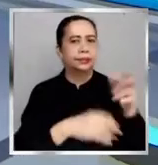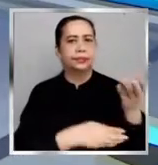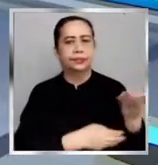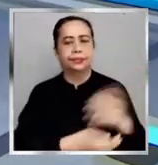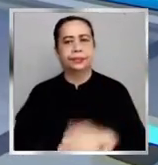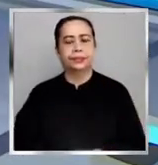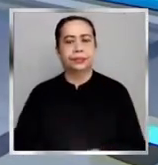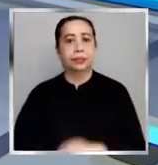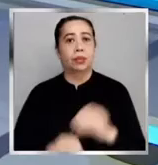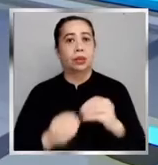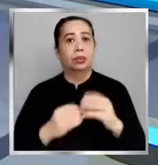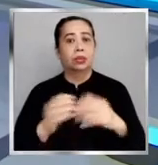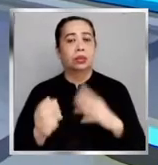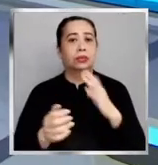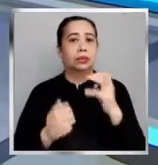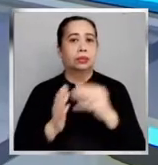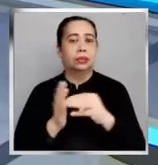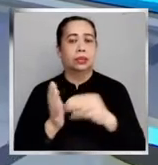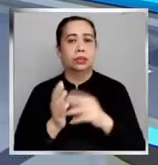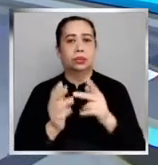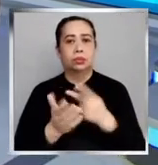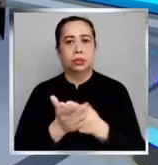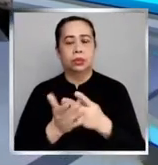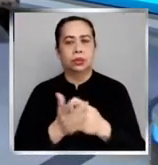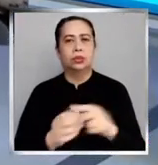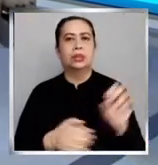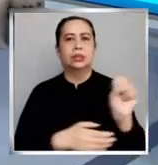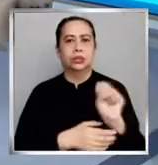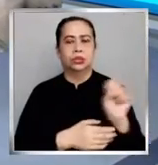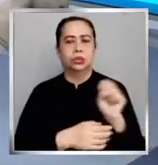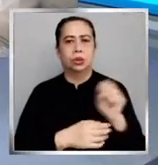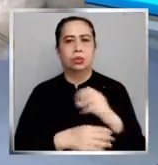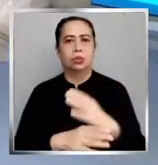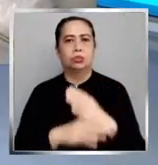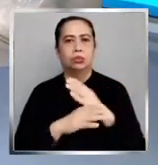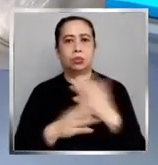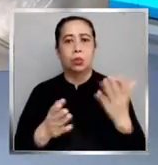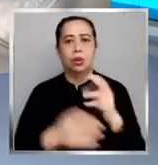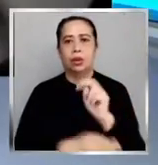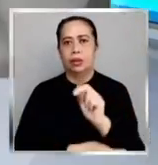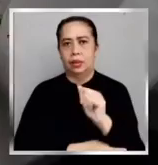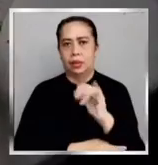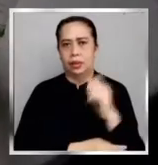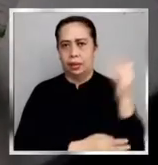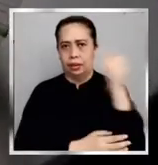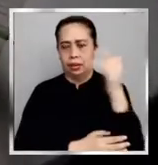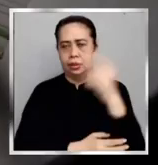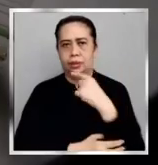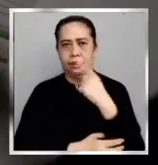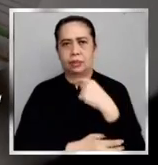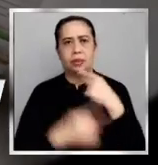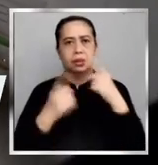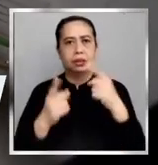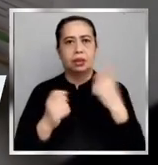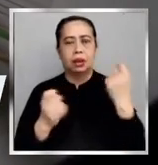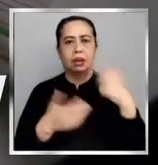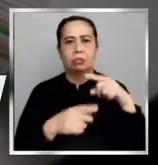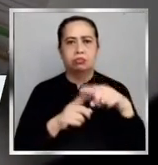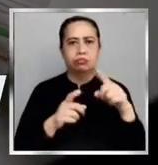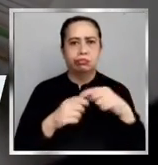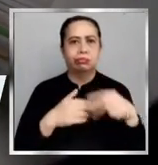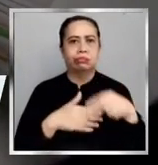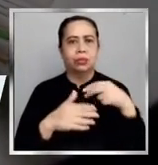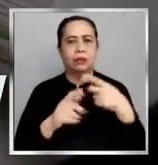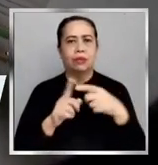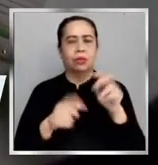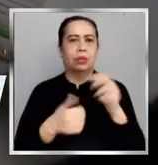Mahigit 400 pisong halaga ng hinihinalang shabu ang nakarang sa NAIA. Ayon sa mga otoridad, idireklarang mga puli galing sa West Africa